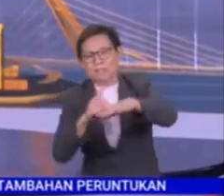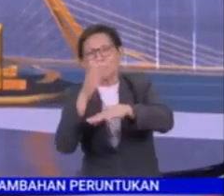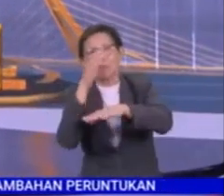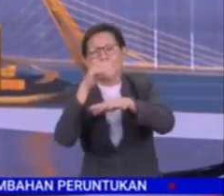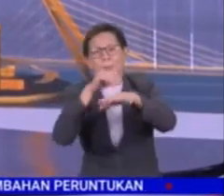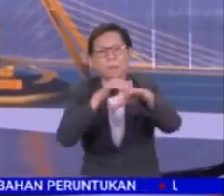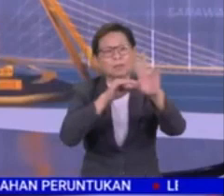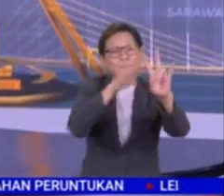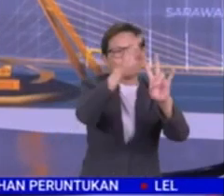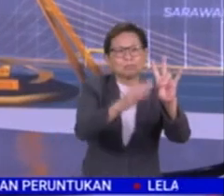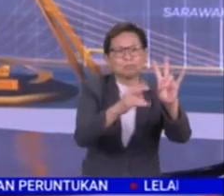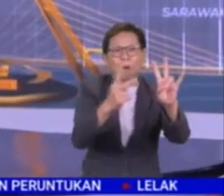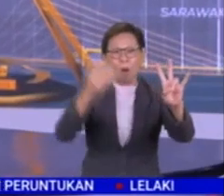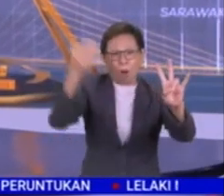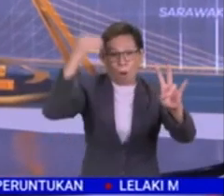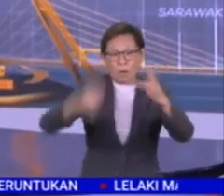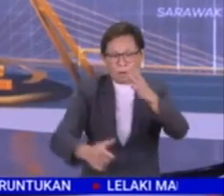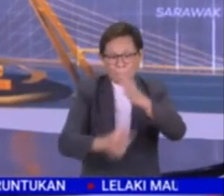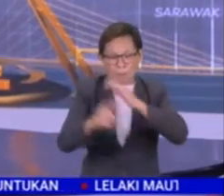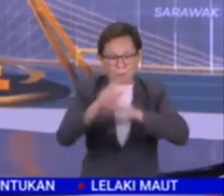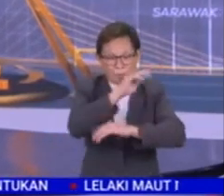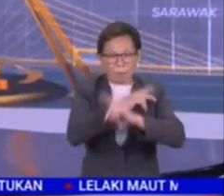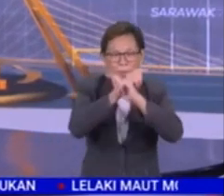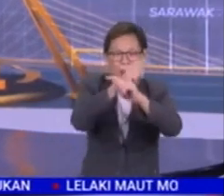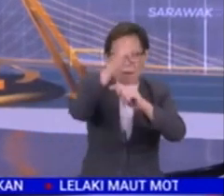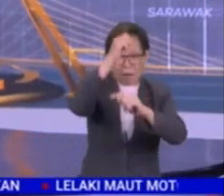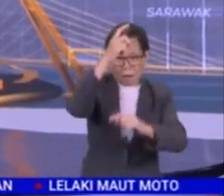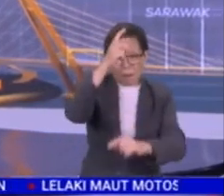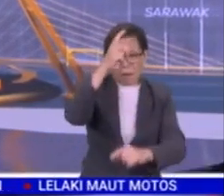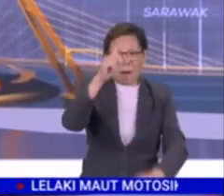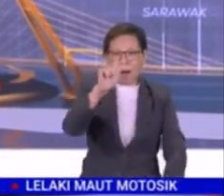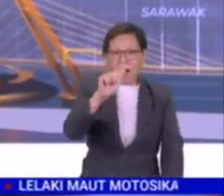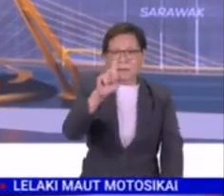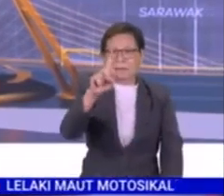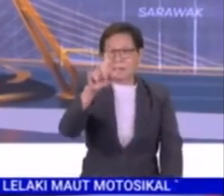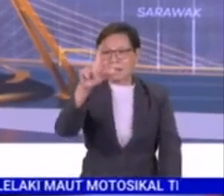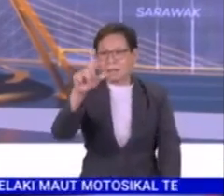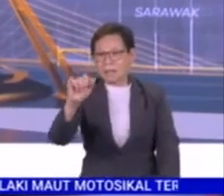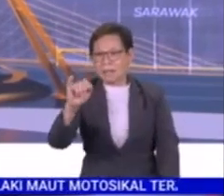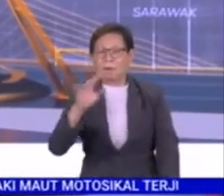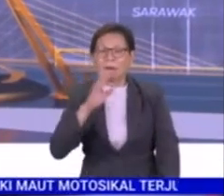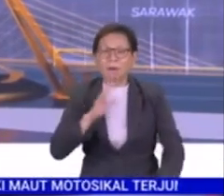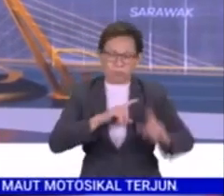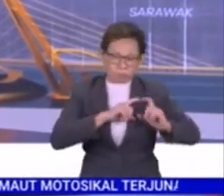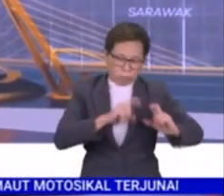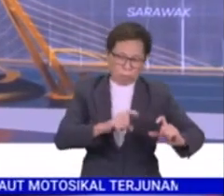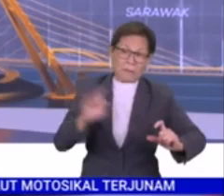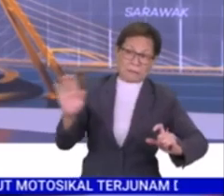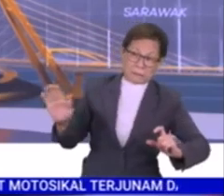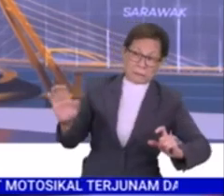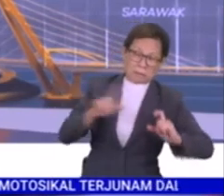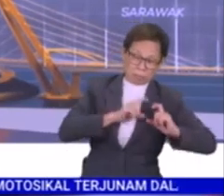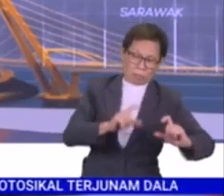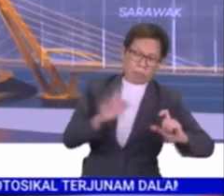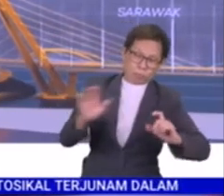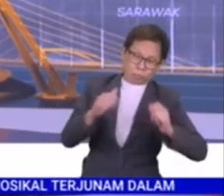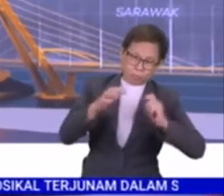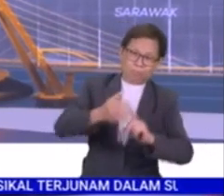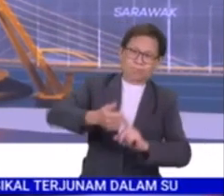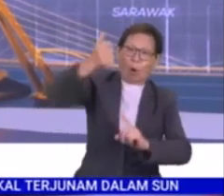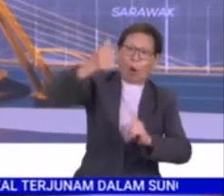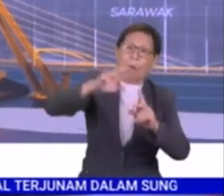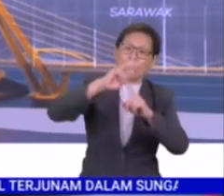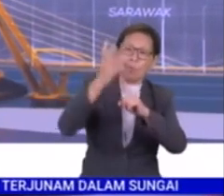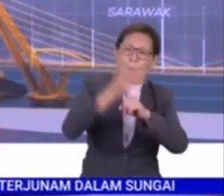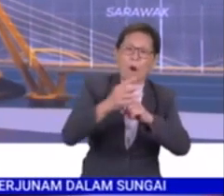pada 7 Februari lalu. Timbalan Menteri Pertahanan Adli Zahari berkata, ia selari komitmen pihaknya untuk terus mengutamakan